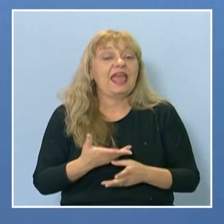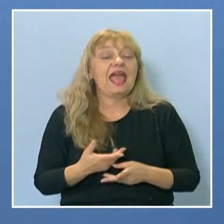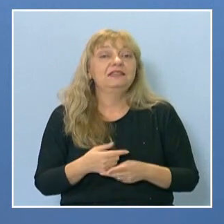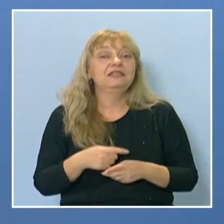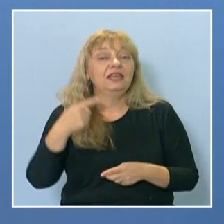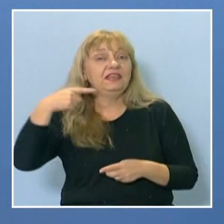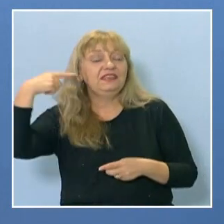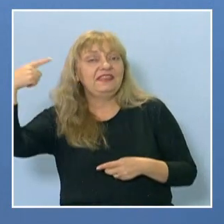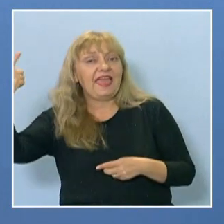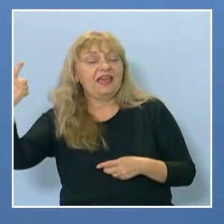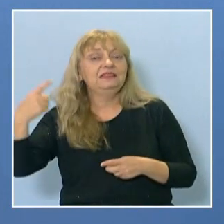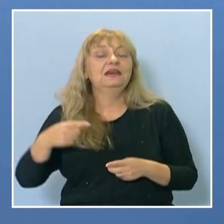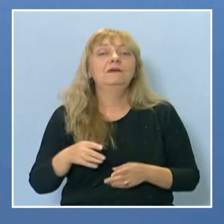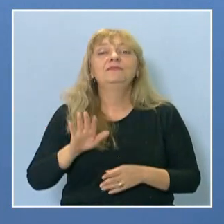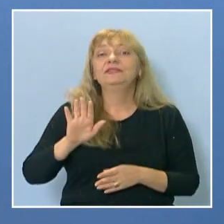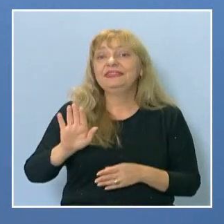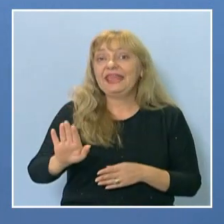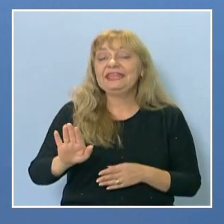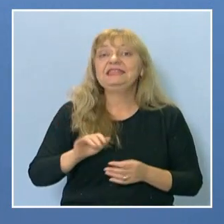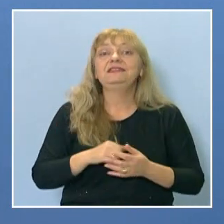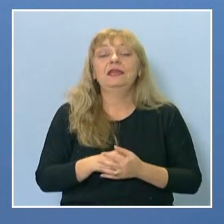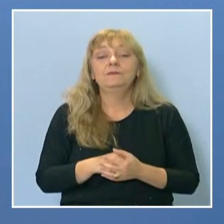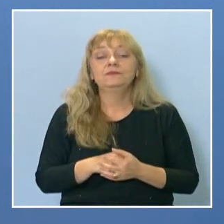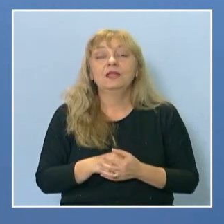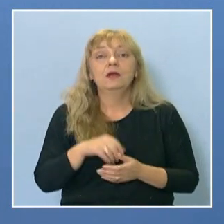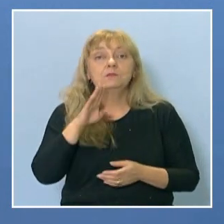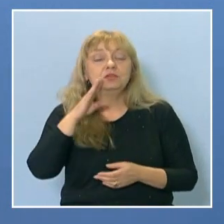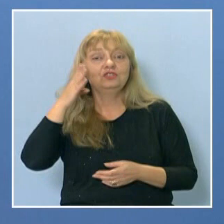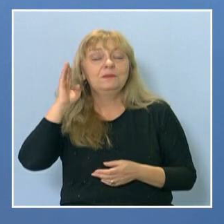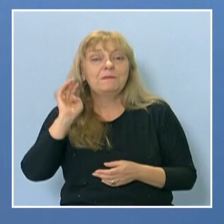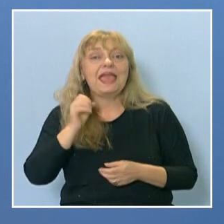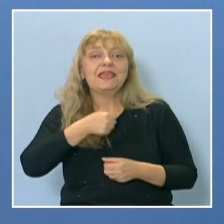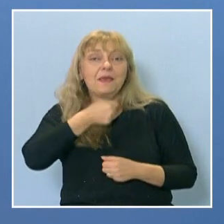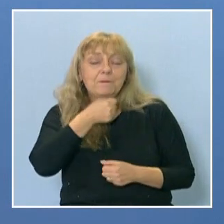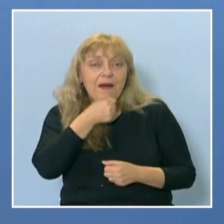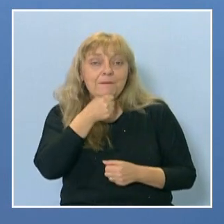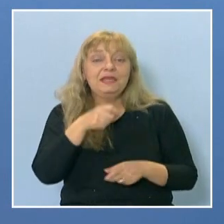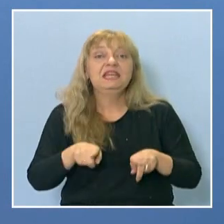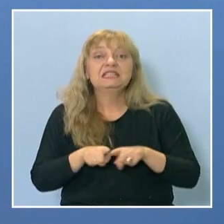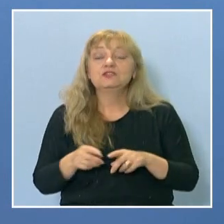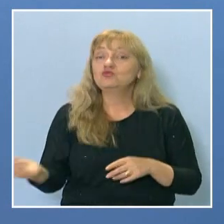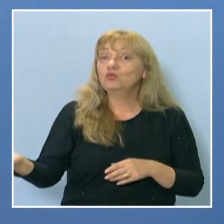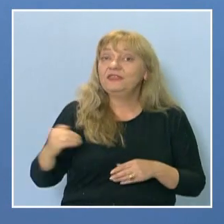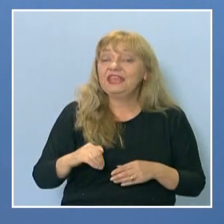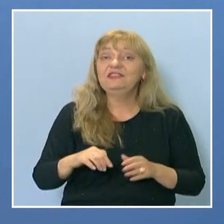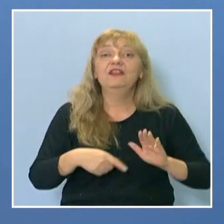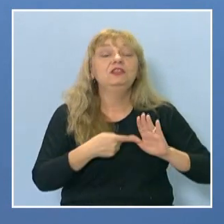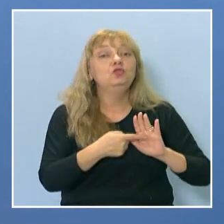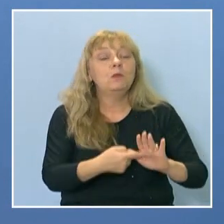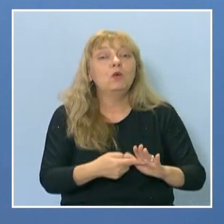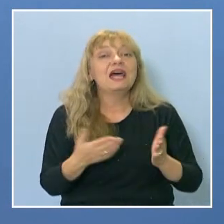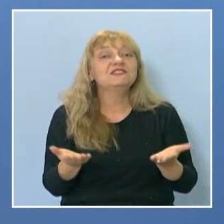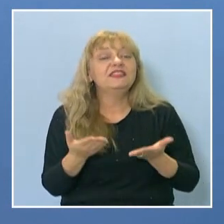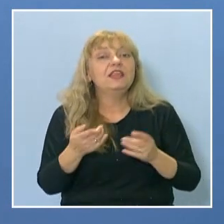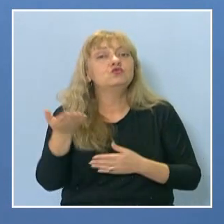идеята техните родители, баби също да гостуват и да показват неща от миналото,